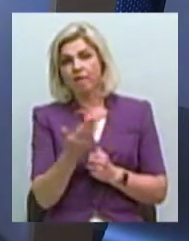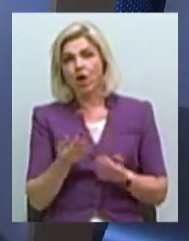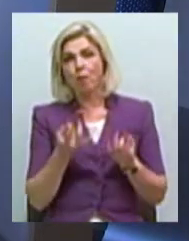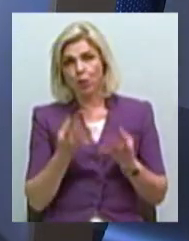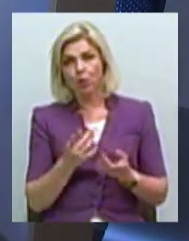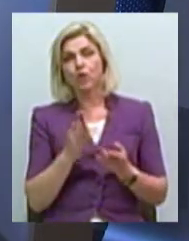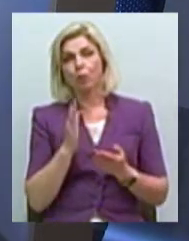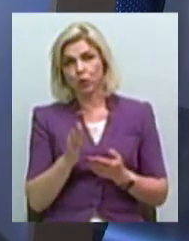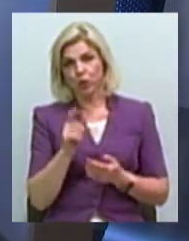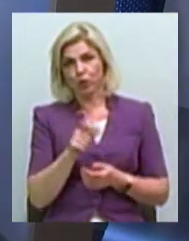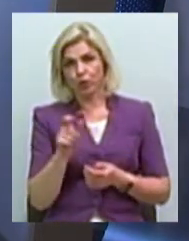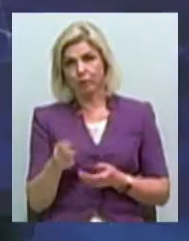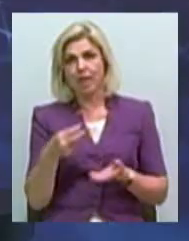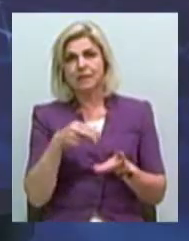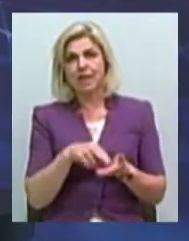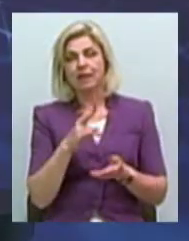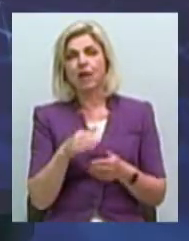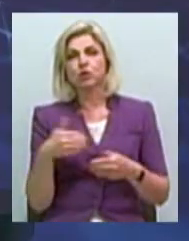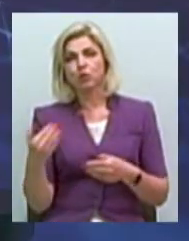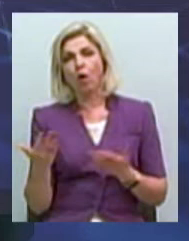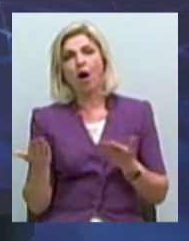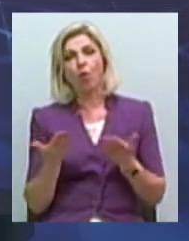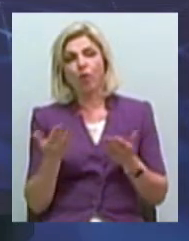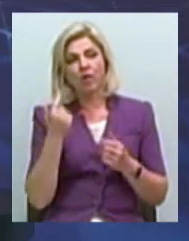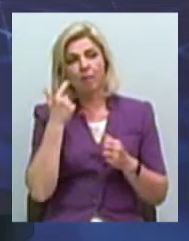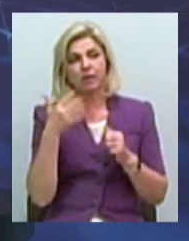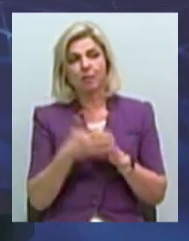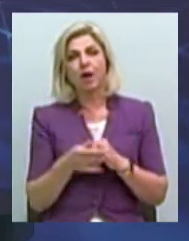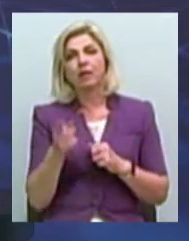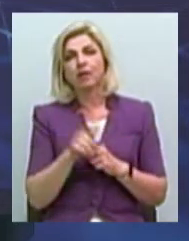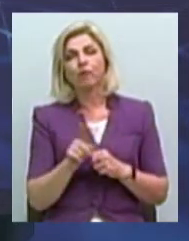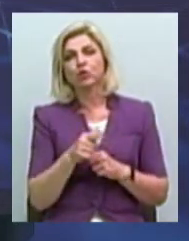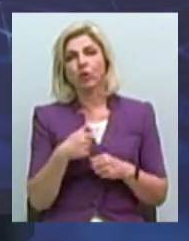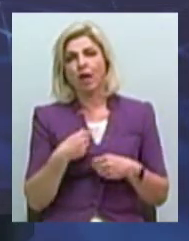станьте не на сторону какого-то там понимания того, что я дал